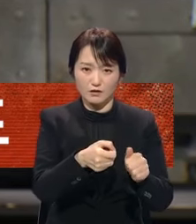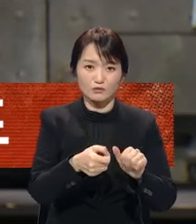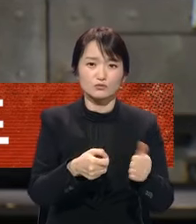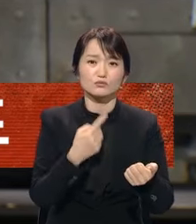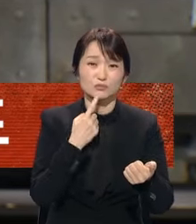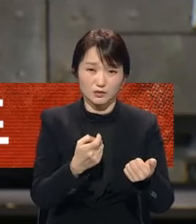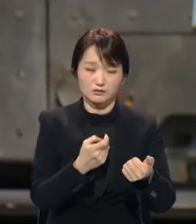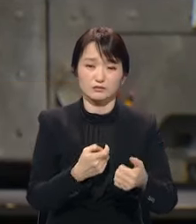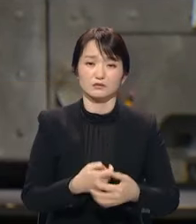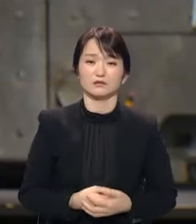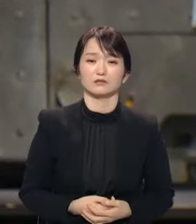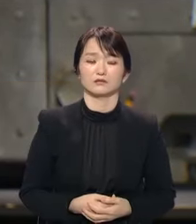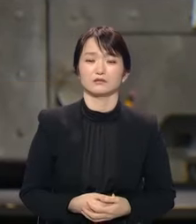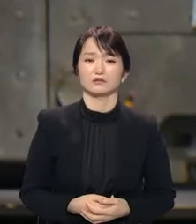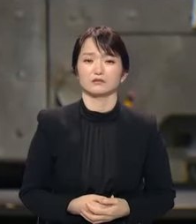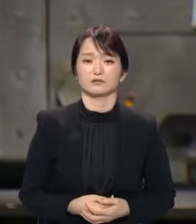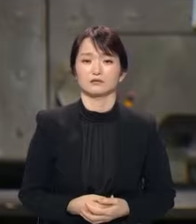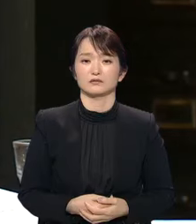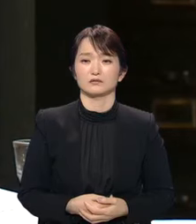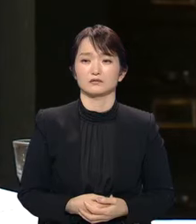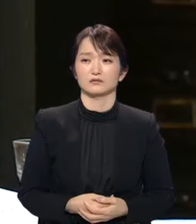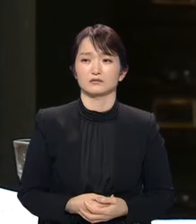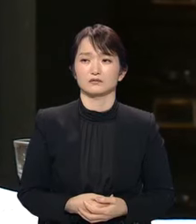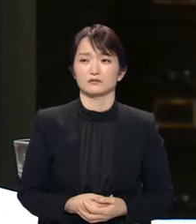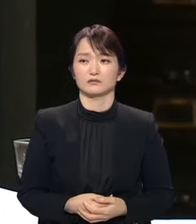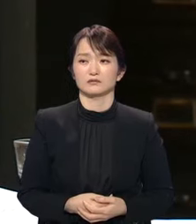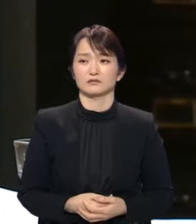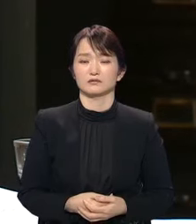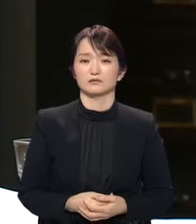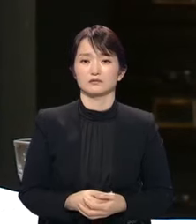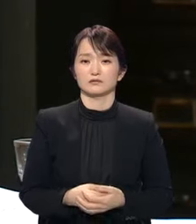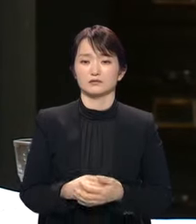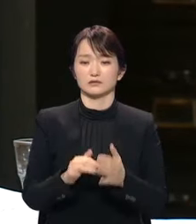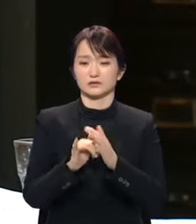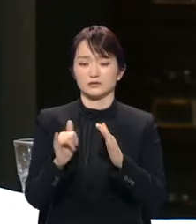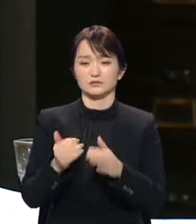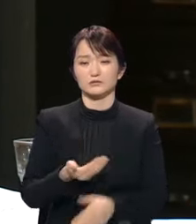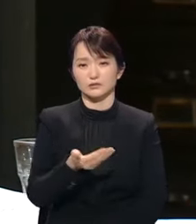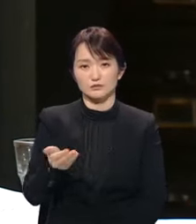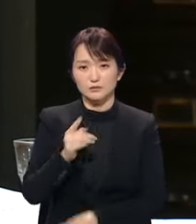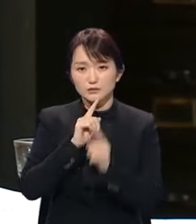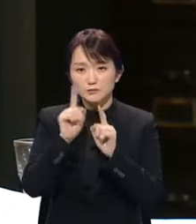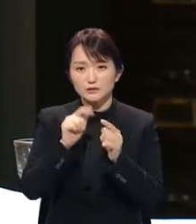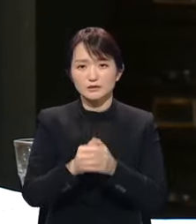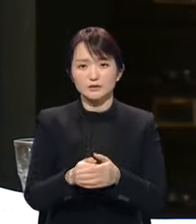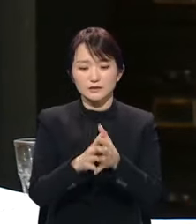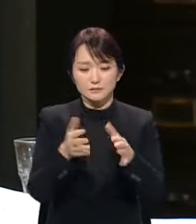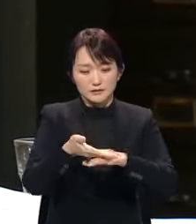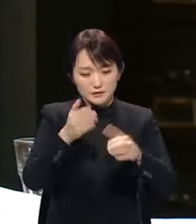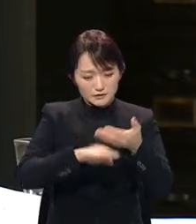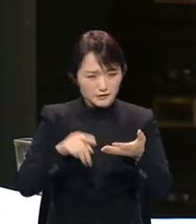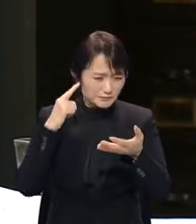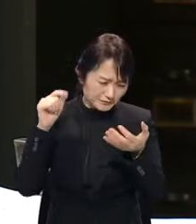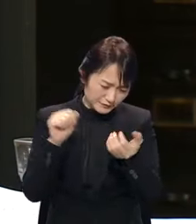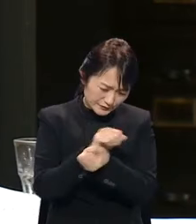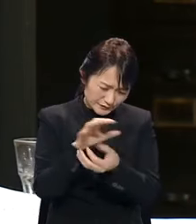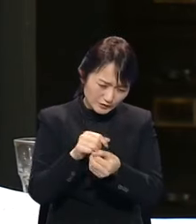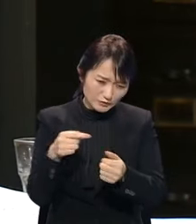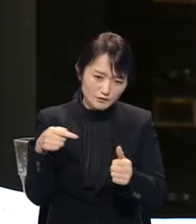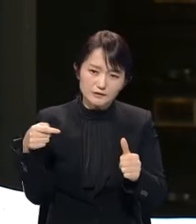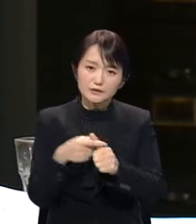뻔했습니다. 자, 우리 가족 여러분들께 말씀드릴게요. 이게 층간소음 살인사건이라고 당시에는 보도가